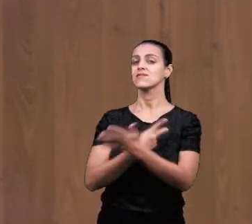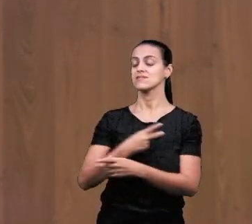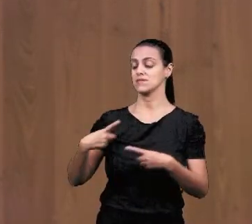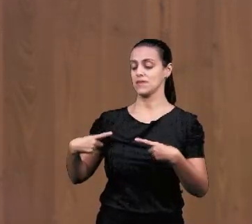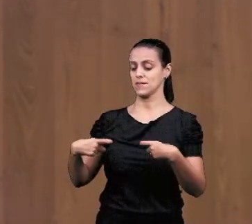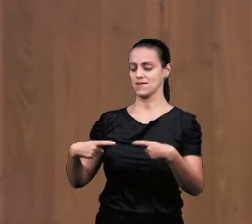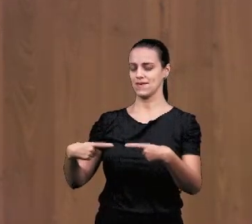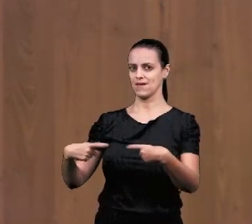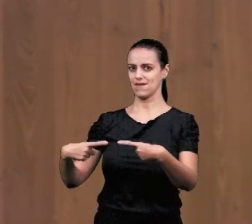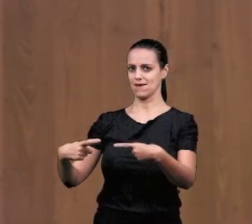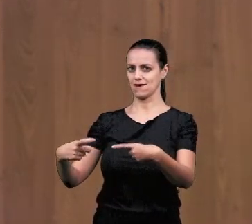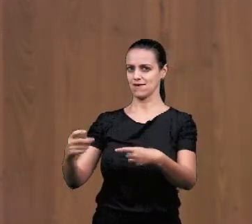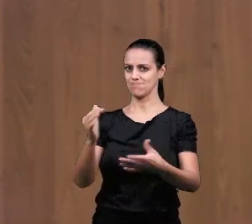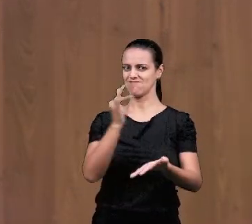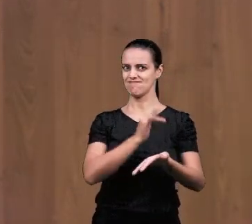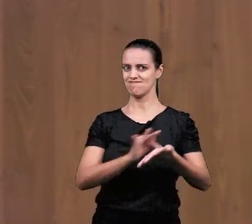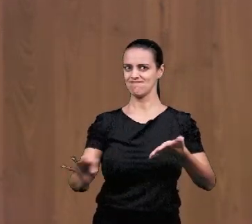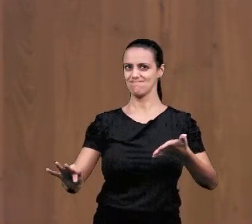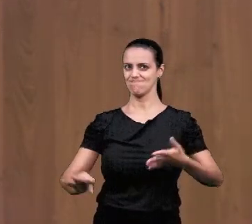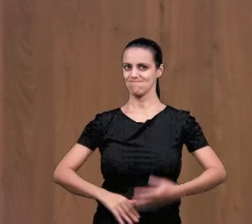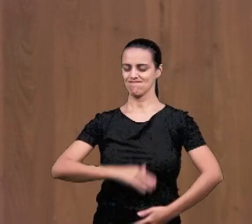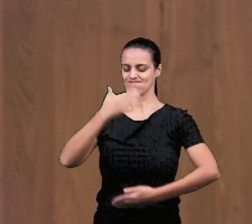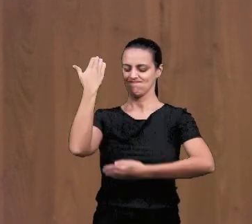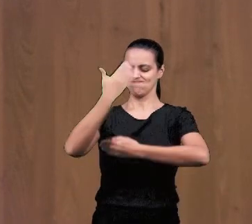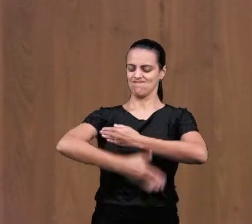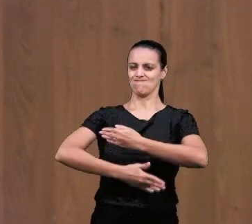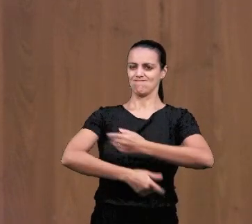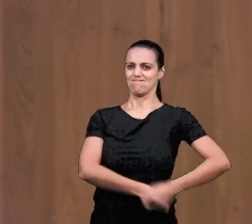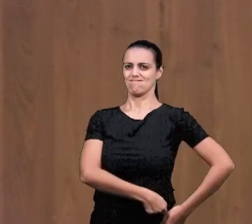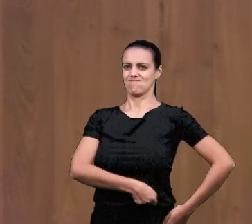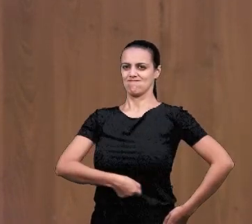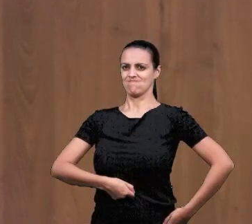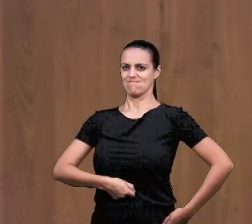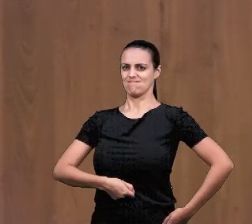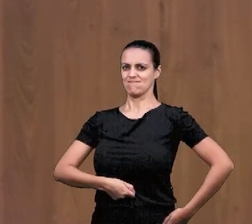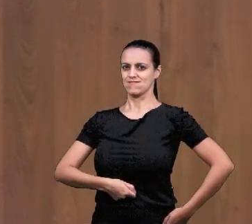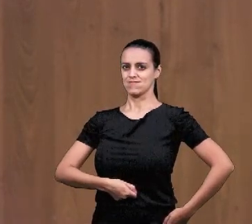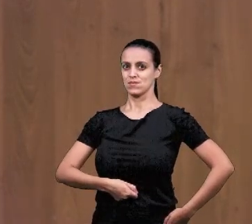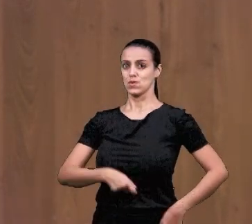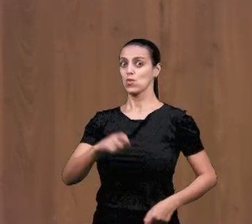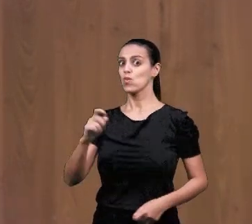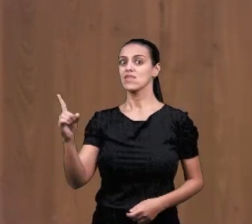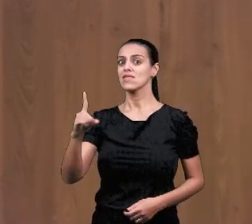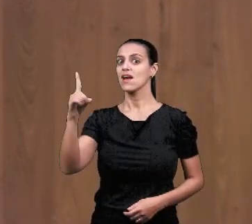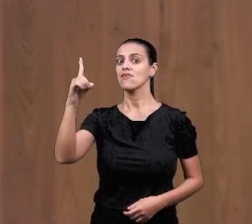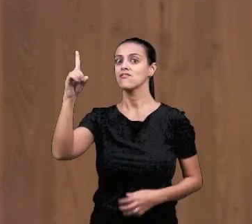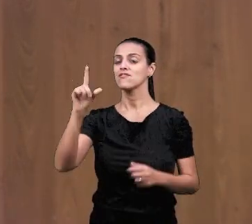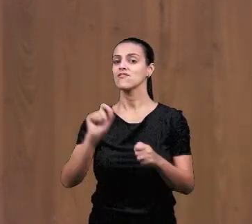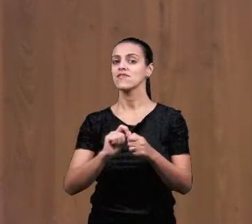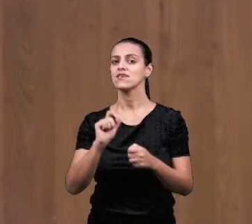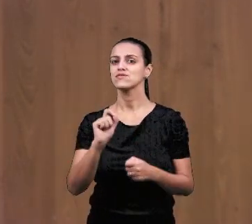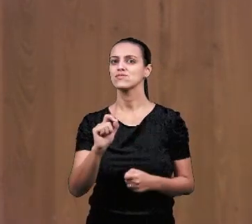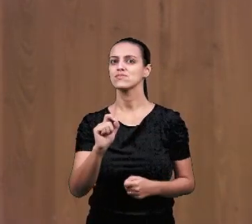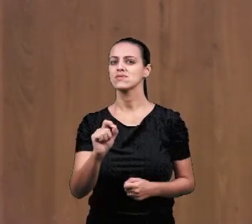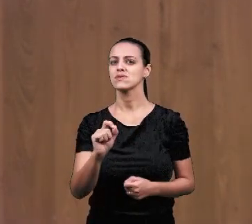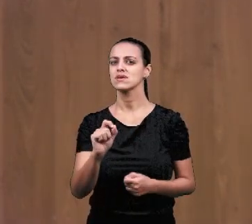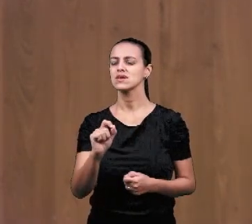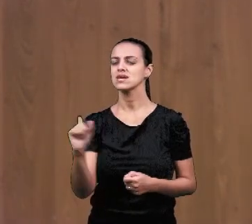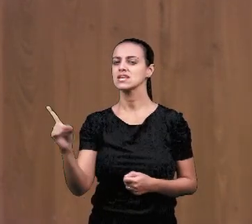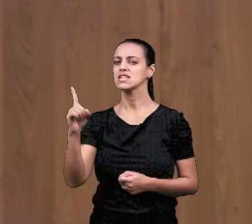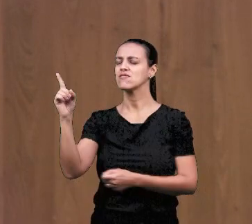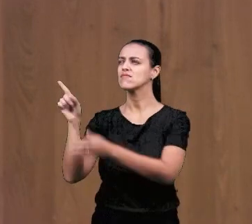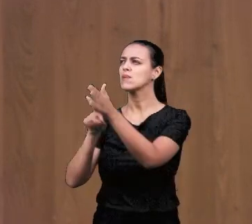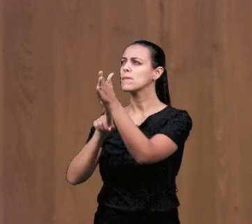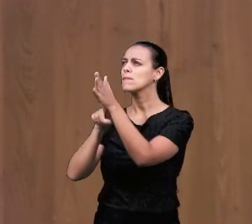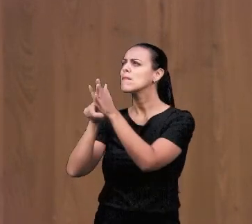Philistins. Les Philistins se sont tous armés pour lutter contre David. Qu'est-ce que David a fait? Il est